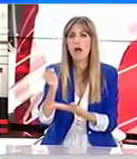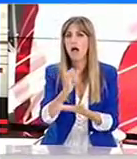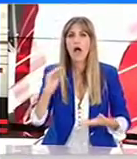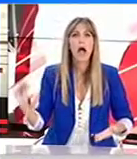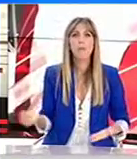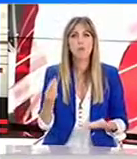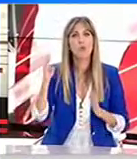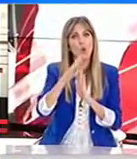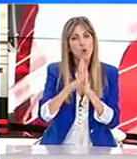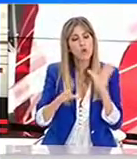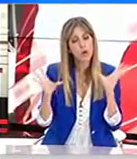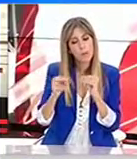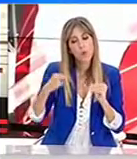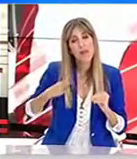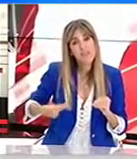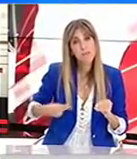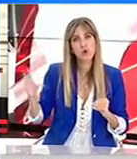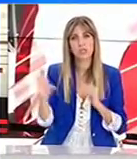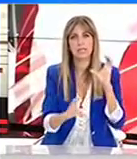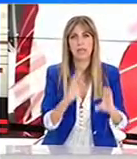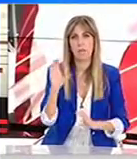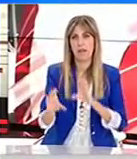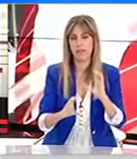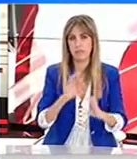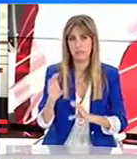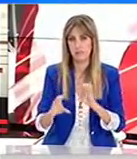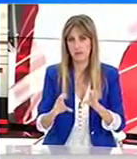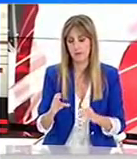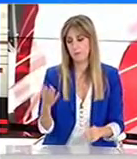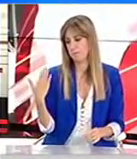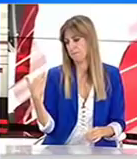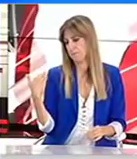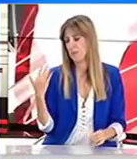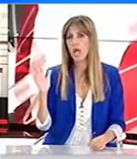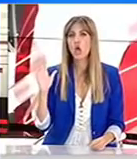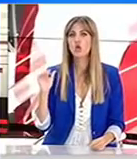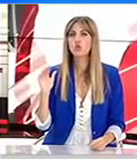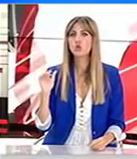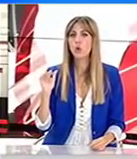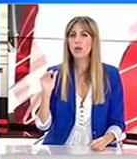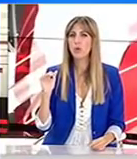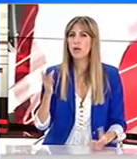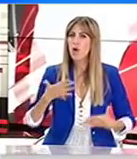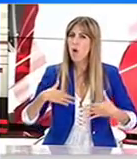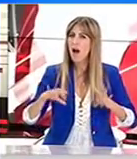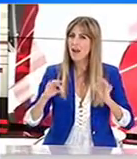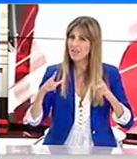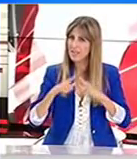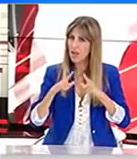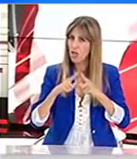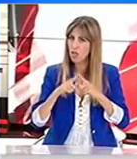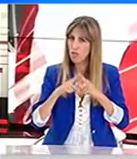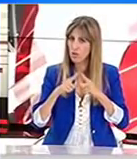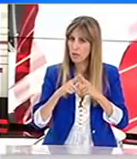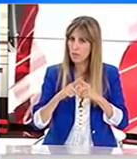Ήδη από τον Ιούλιο που ξεκίνησε αυτή η εφαρμογή του μέτρου, αν δεν κάνω λάθος, έχουν